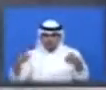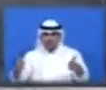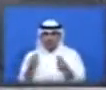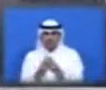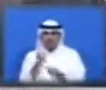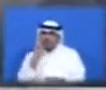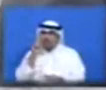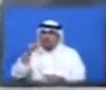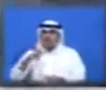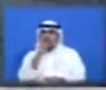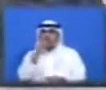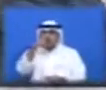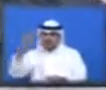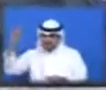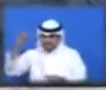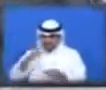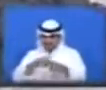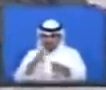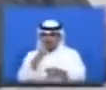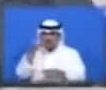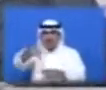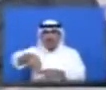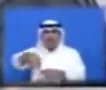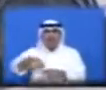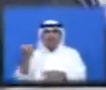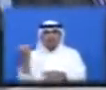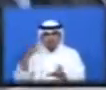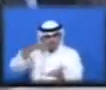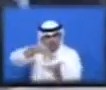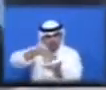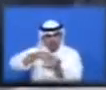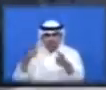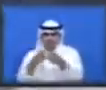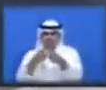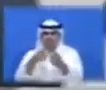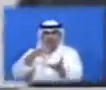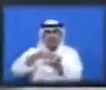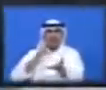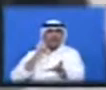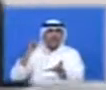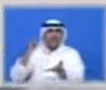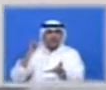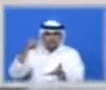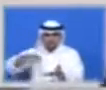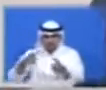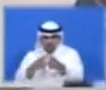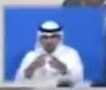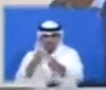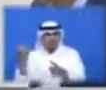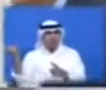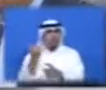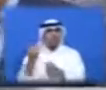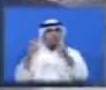إن القمة العربية التي تستضيفها الكويت تعد قمة غير عادية نظرا لما تشهده المنطقة العربية من أوضاع